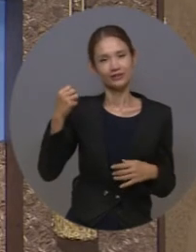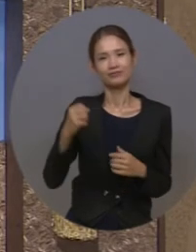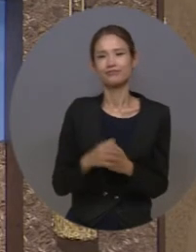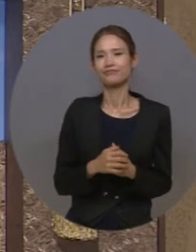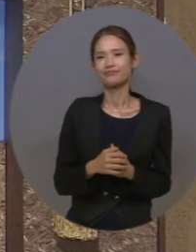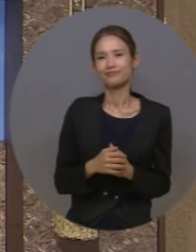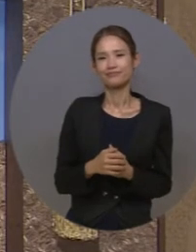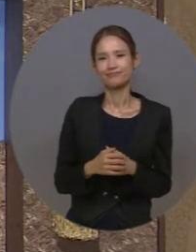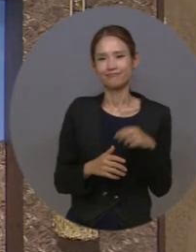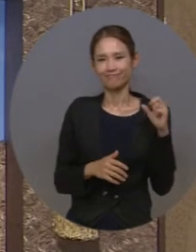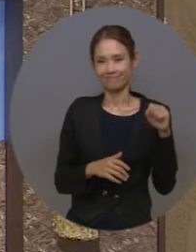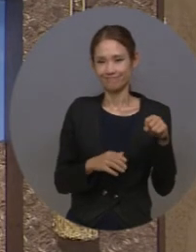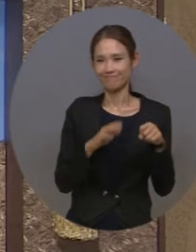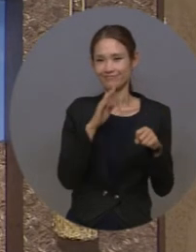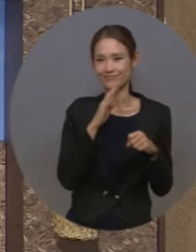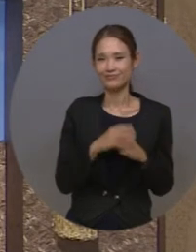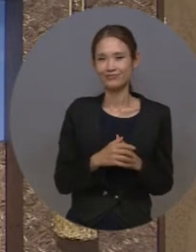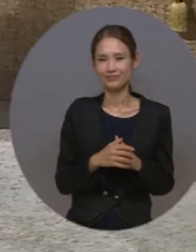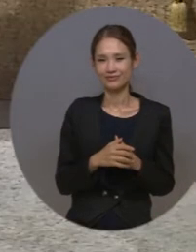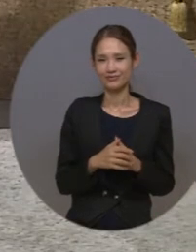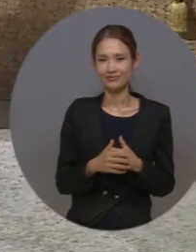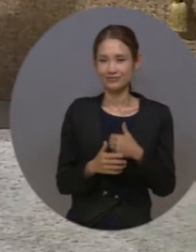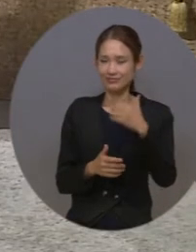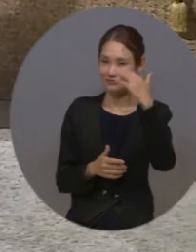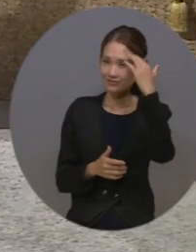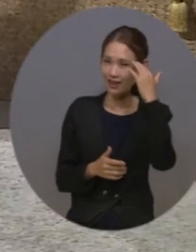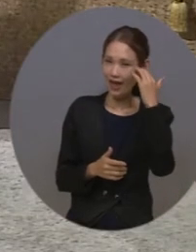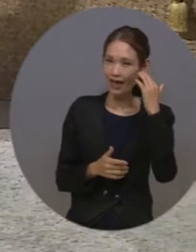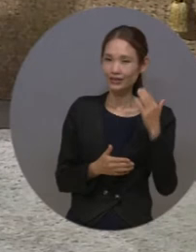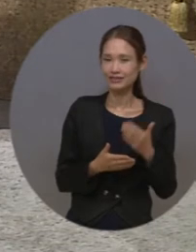됩니다. 그죠. 예. 그러니까 이게